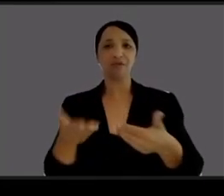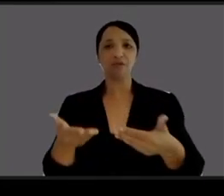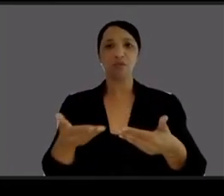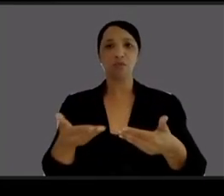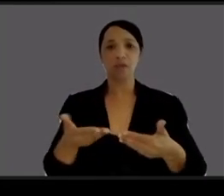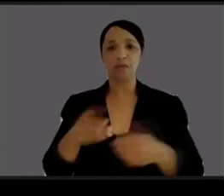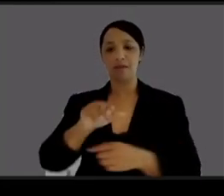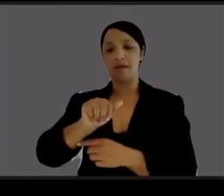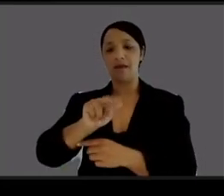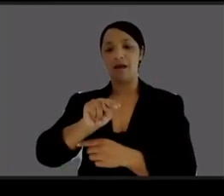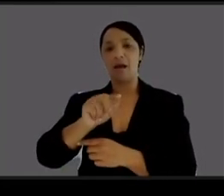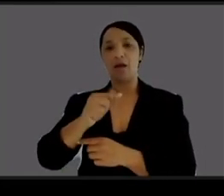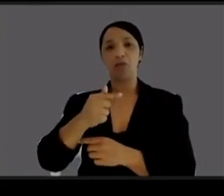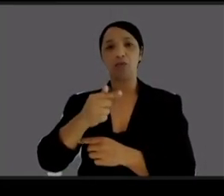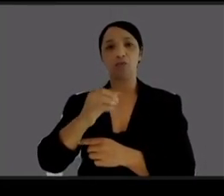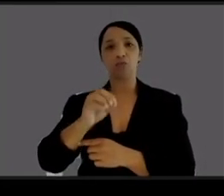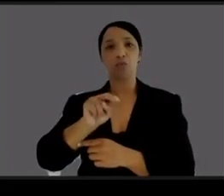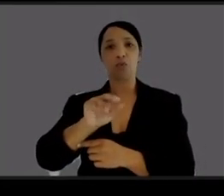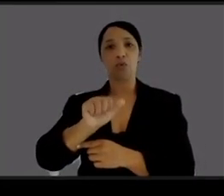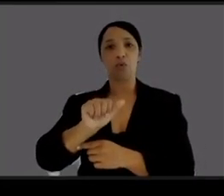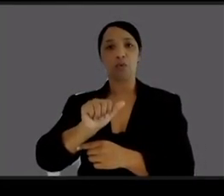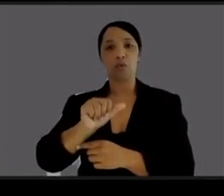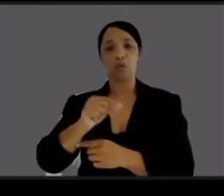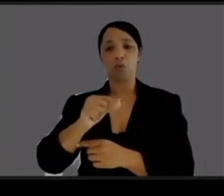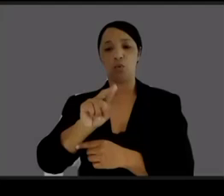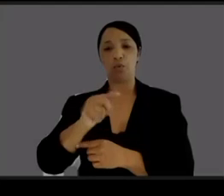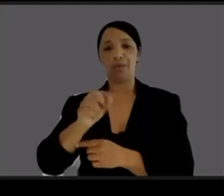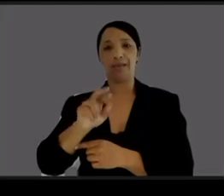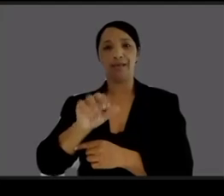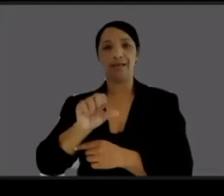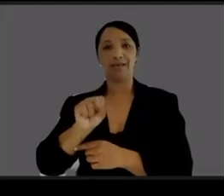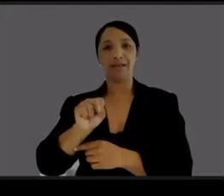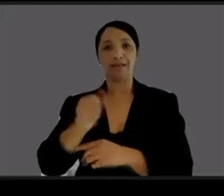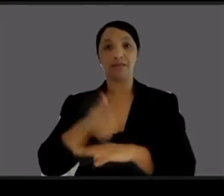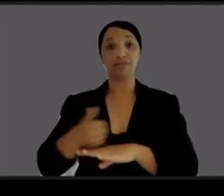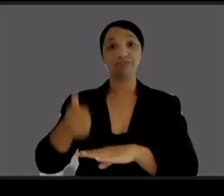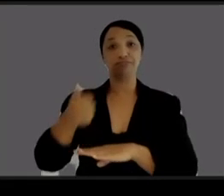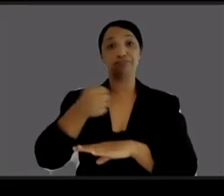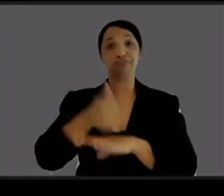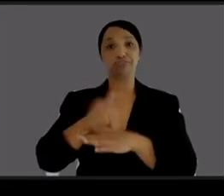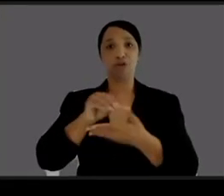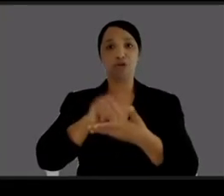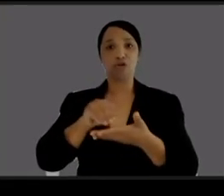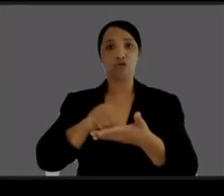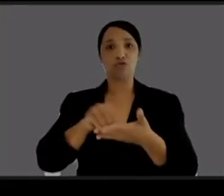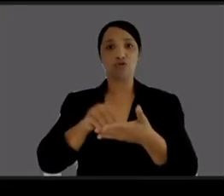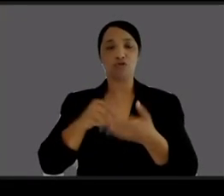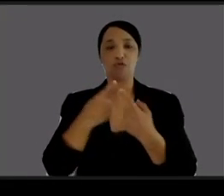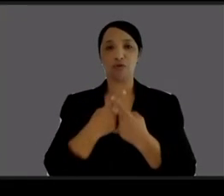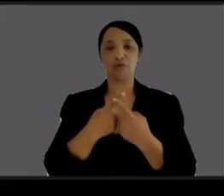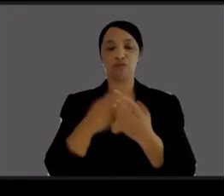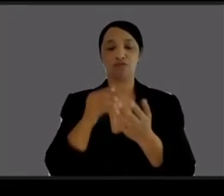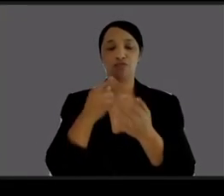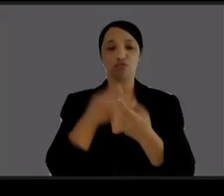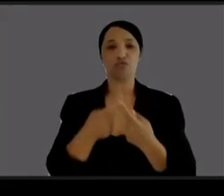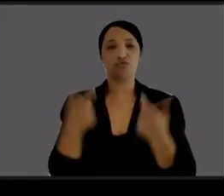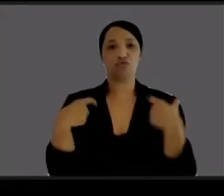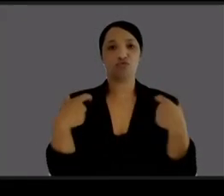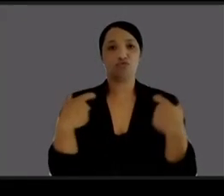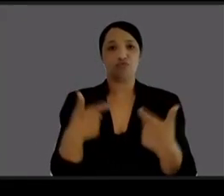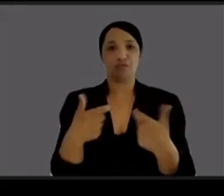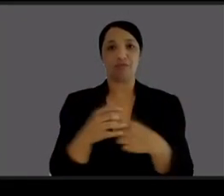بالسيد انطونيو جوتيريس الامين العام للامم ال الام المتحده